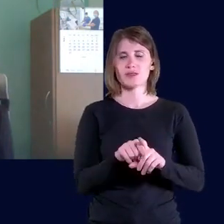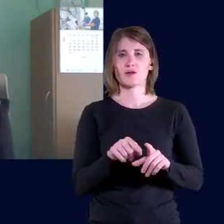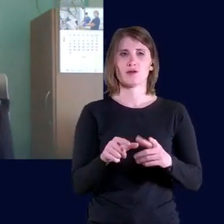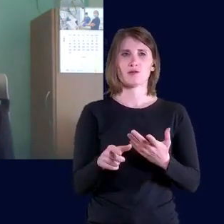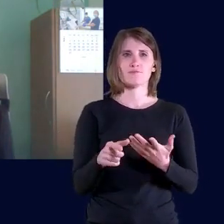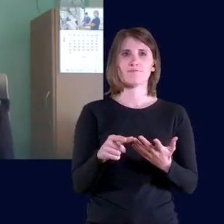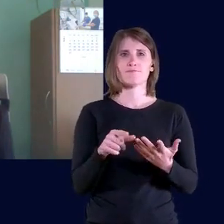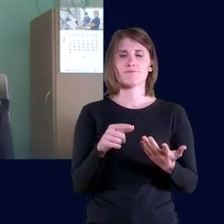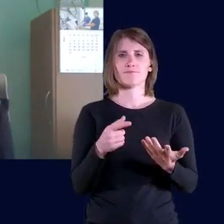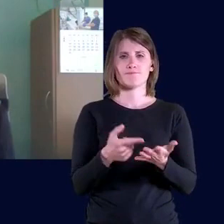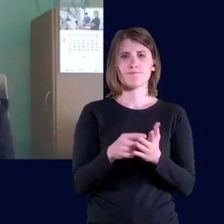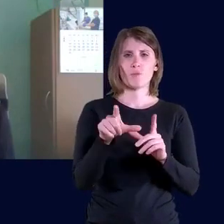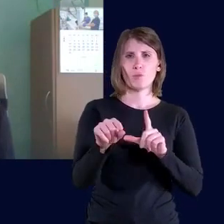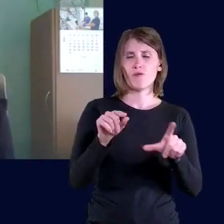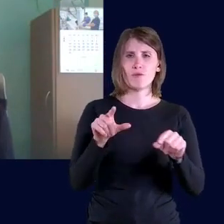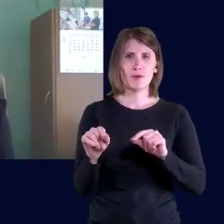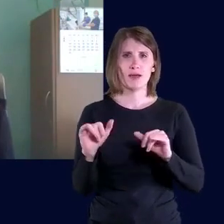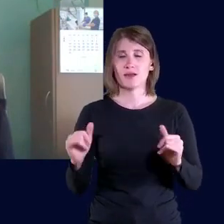tych